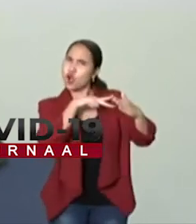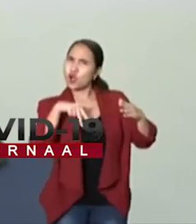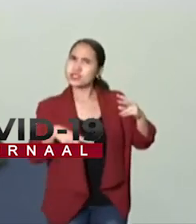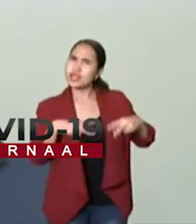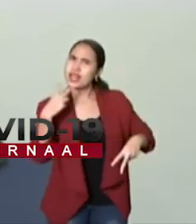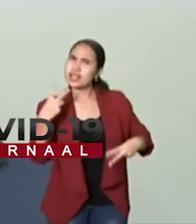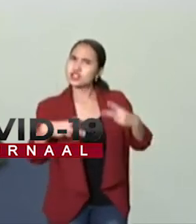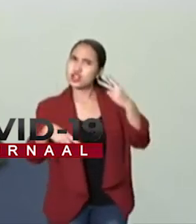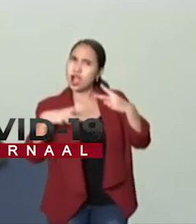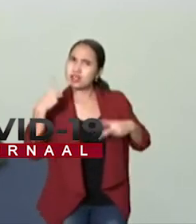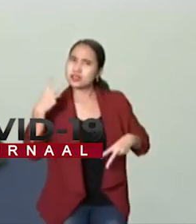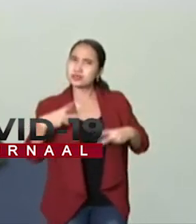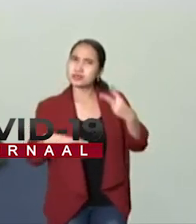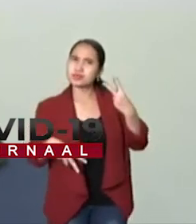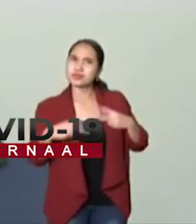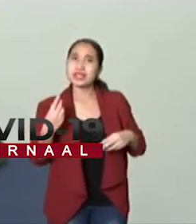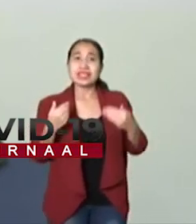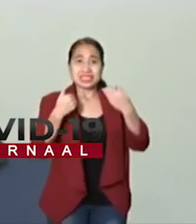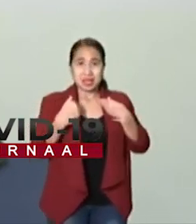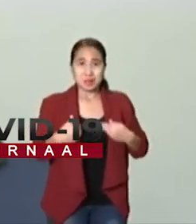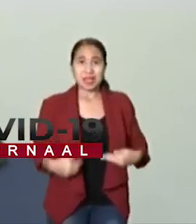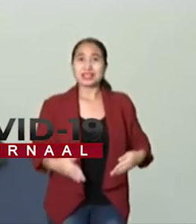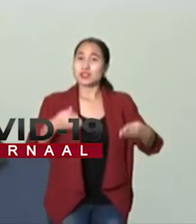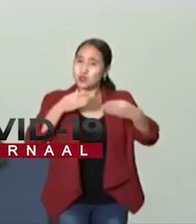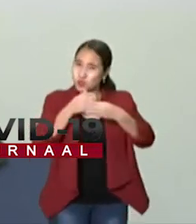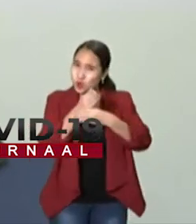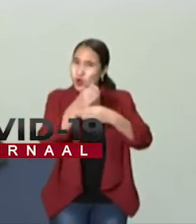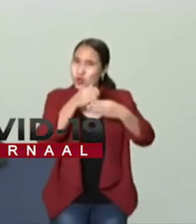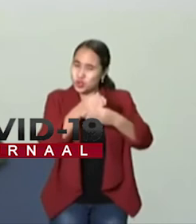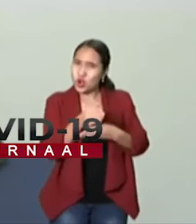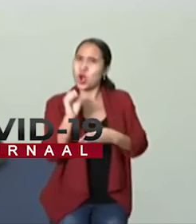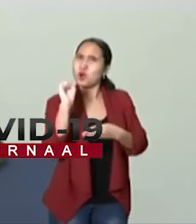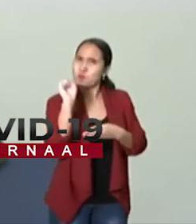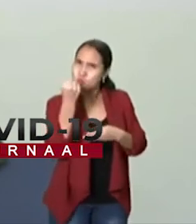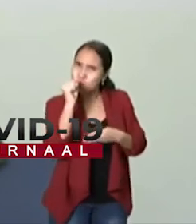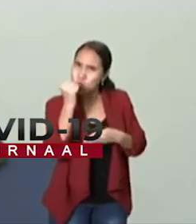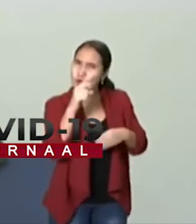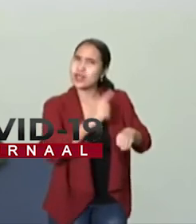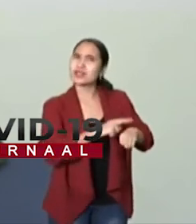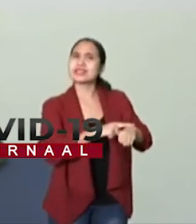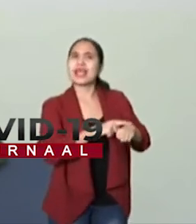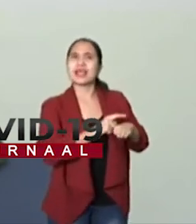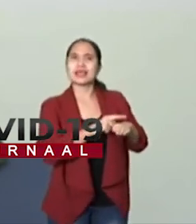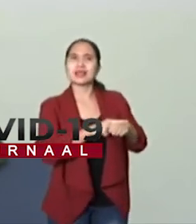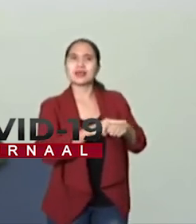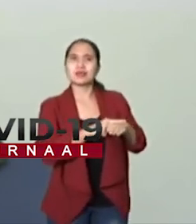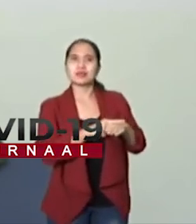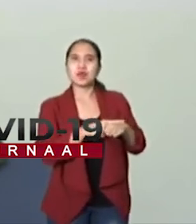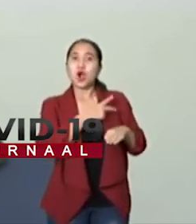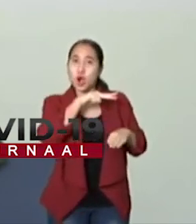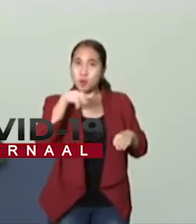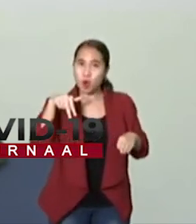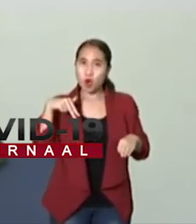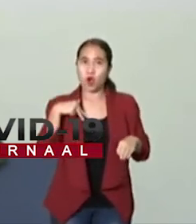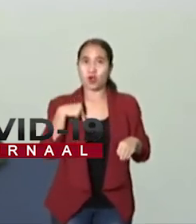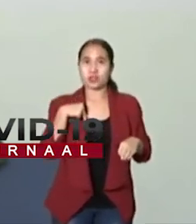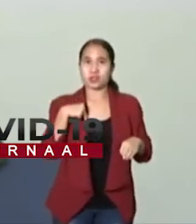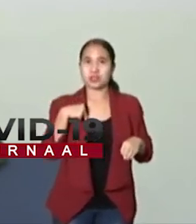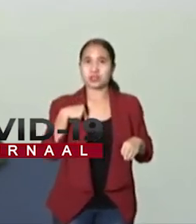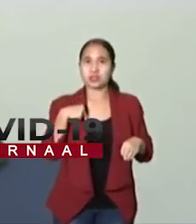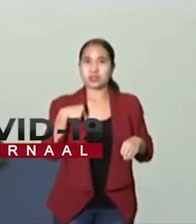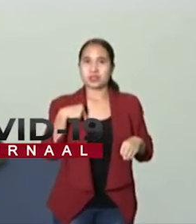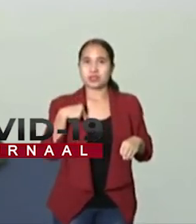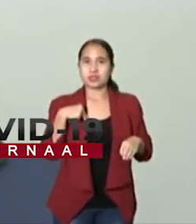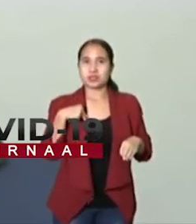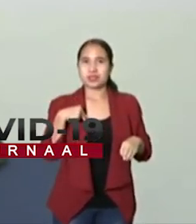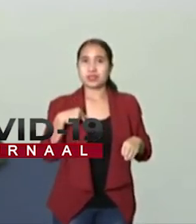die aldoor hebben volgehouden onder moeilijke omstandigheden om het ons gezellig te maken. En dus als